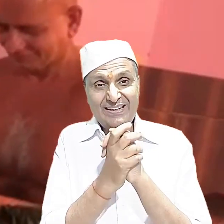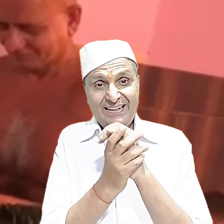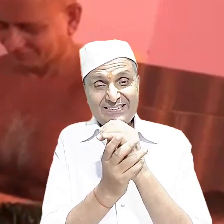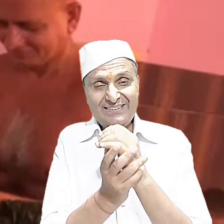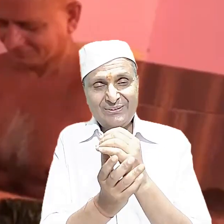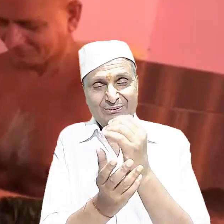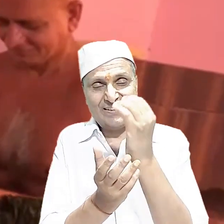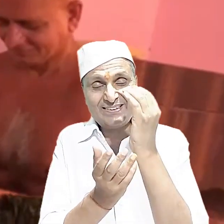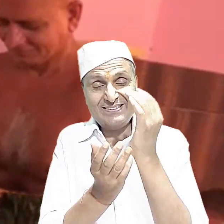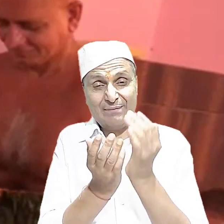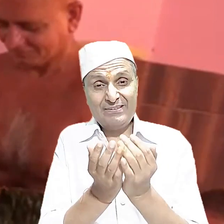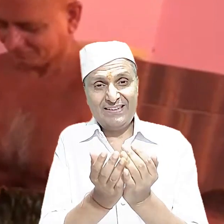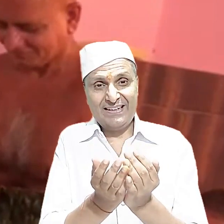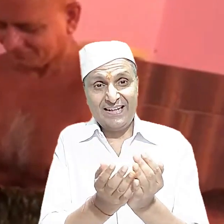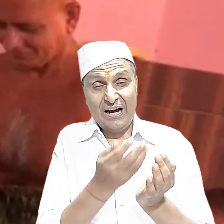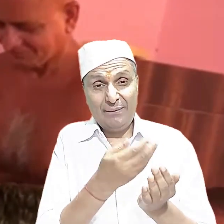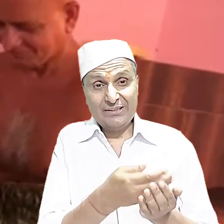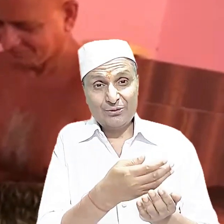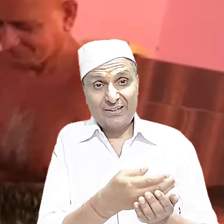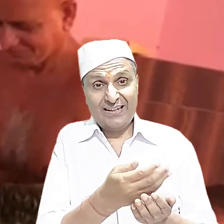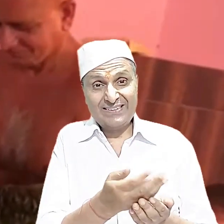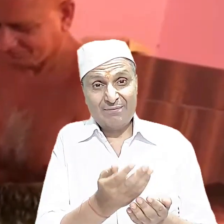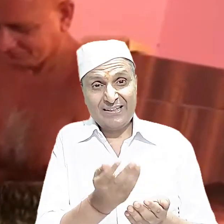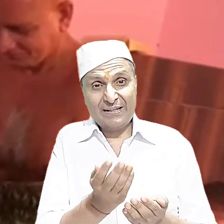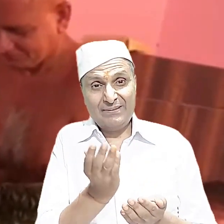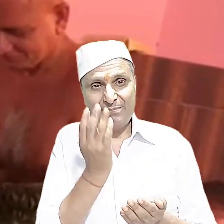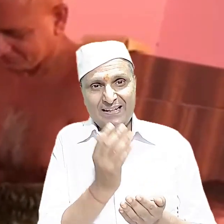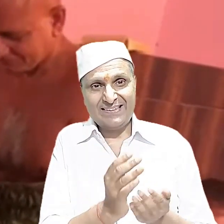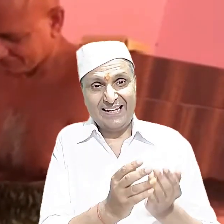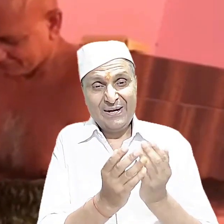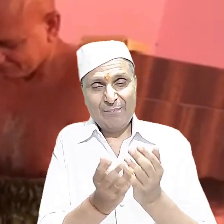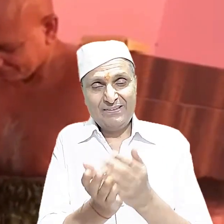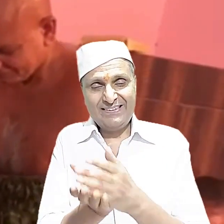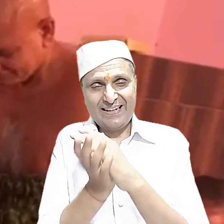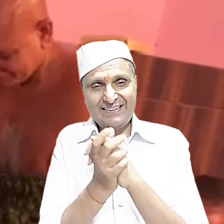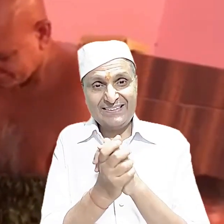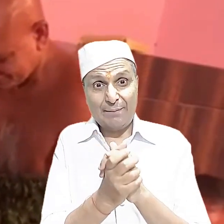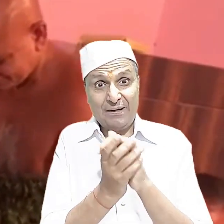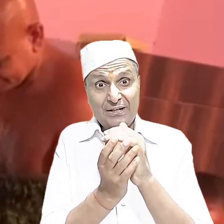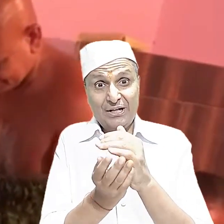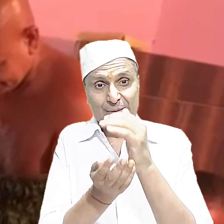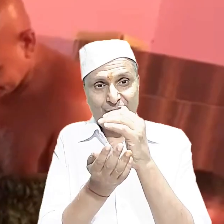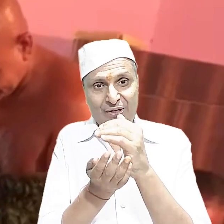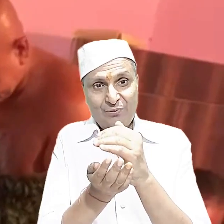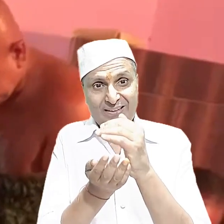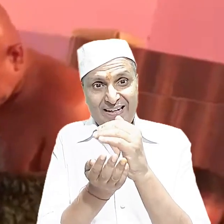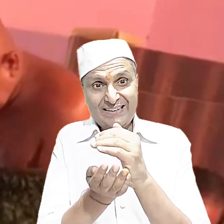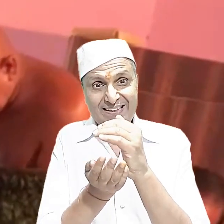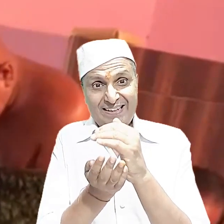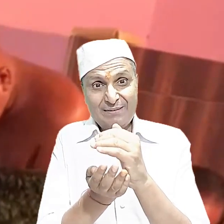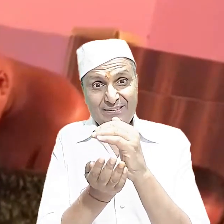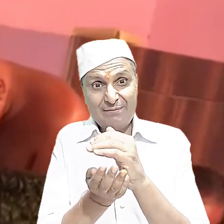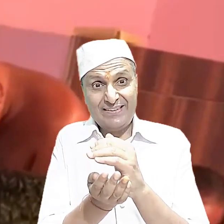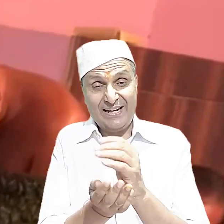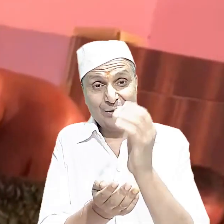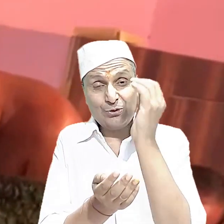हो गया एक संत दूसरे संत से पीछे लेकर। अभी तक तो क्या है, श्रावक आगे पीछे पकड़ा देता है और पीछे आगे दे दी जाती है, पर जब वयोवृद्ध